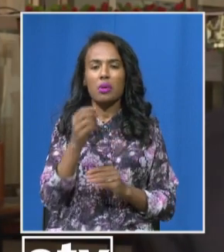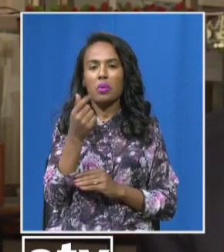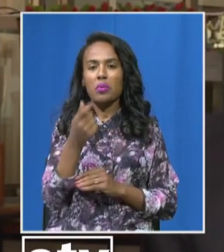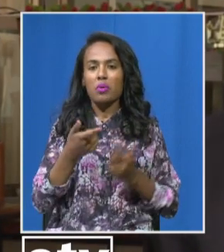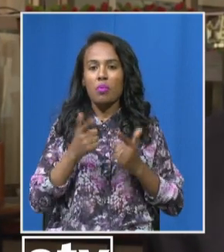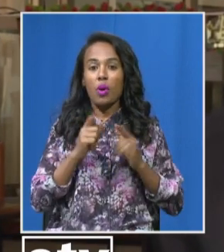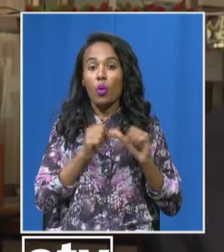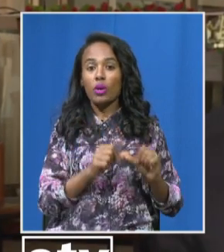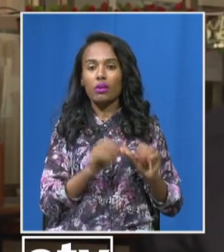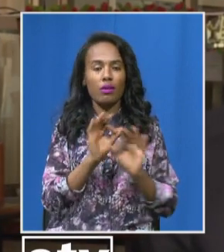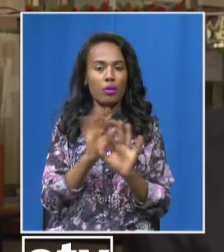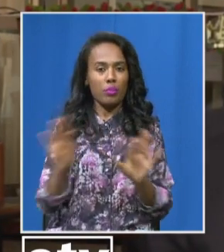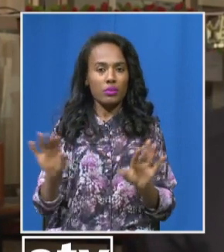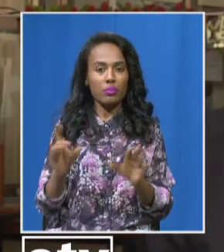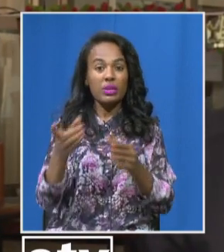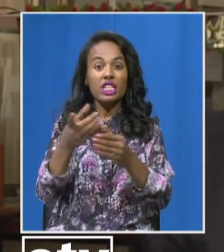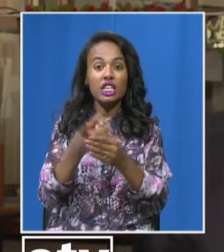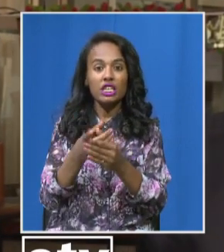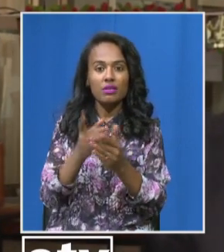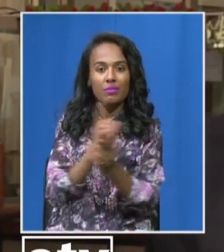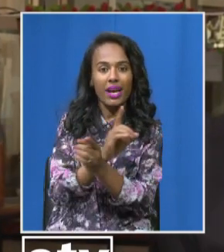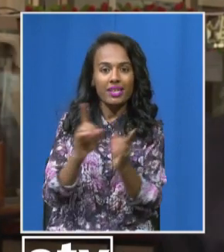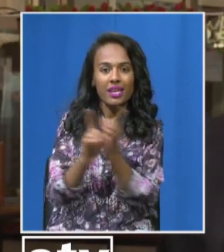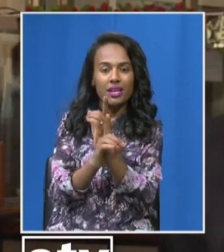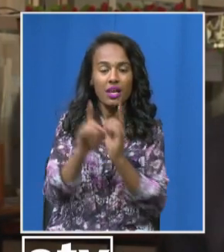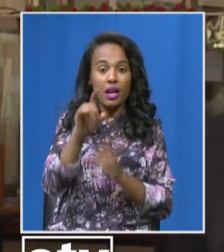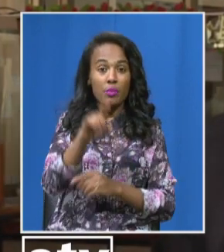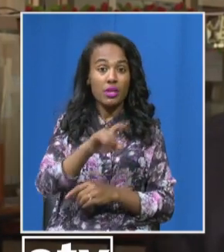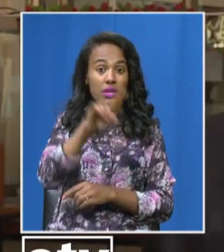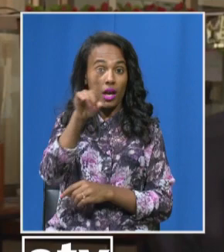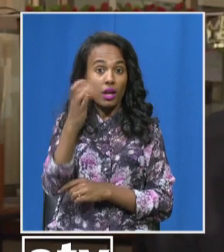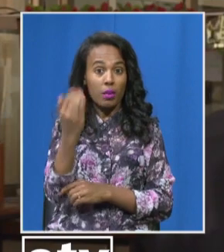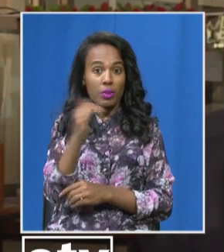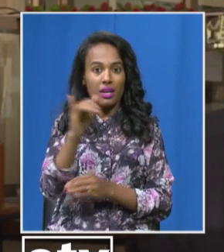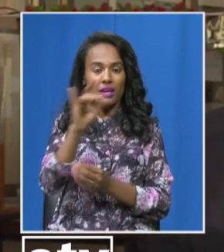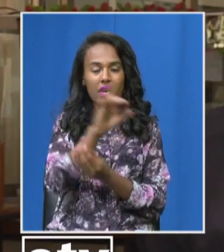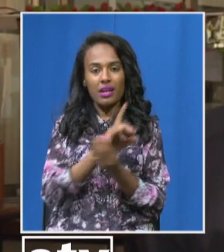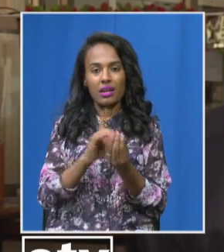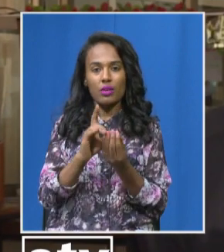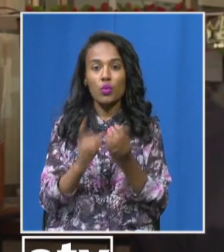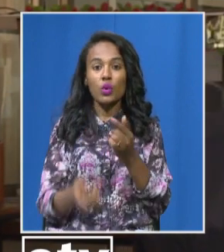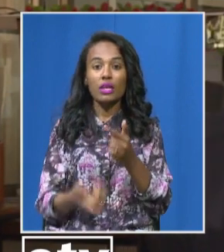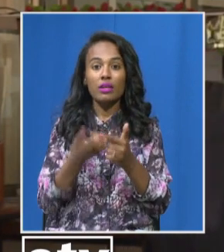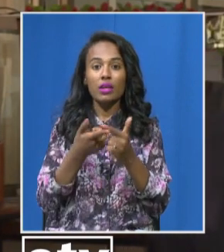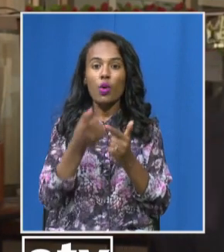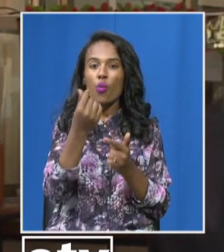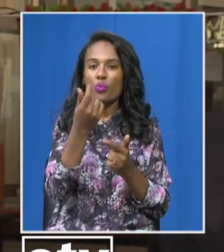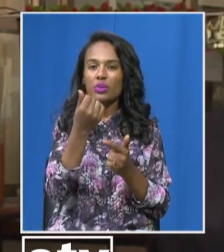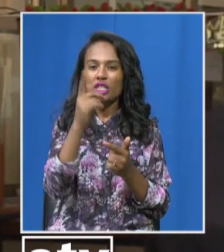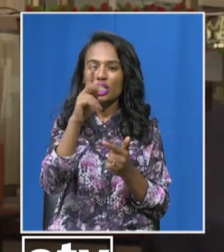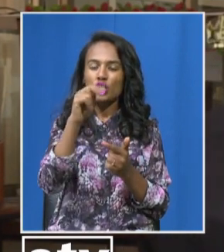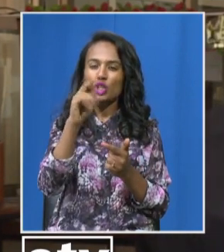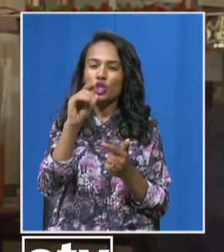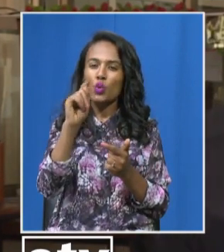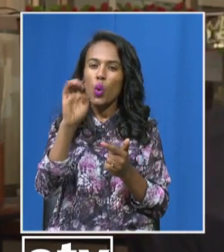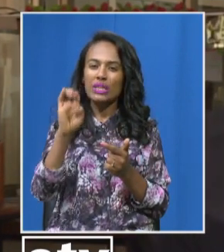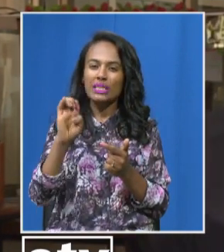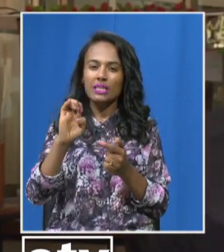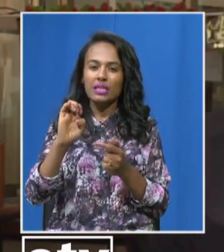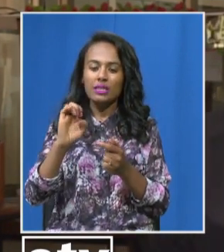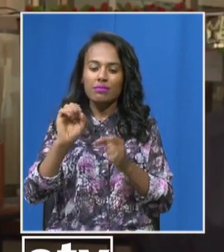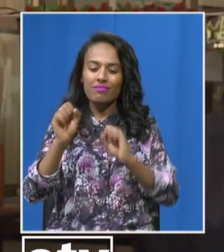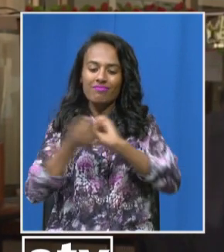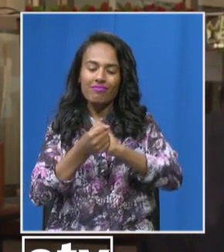መኖር የለበትም፣ በሰነዶች መዘዋወር አለበትም ሚል ጥያቄ ነበረን እንደ ክልል። ሁለተኛው ደግሞ የብር ኖት ለውጥ መደረግ